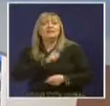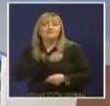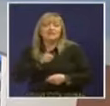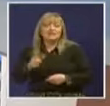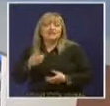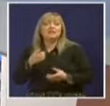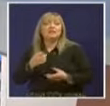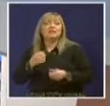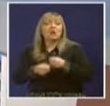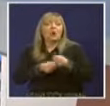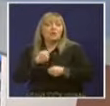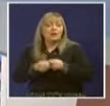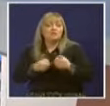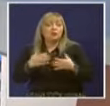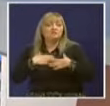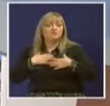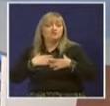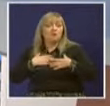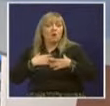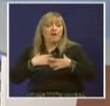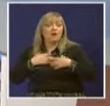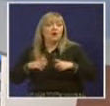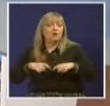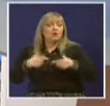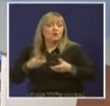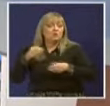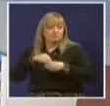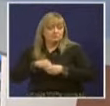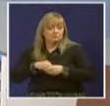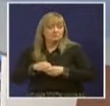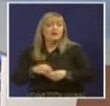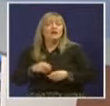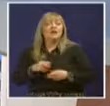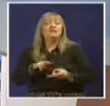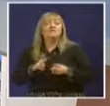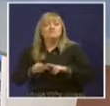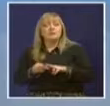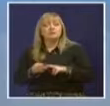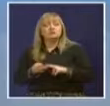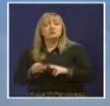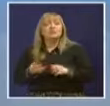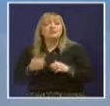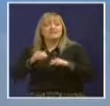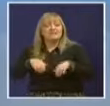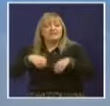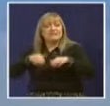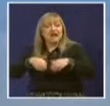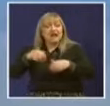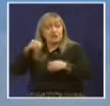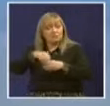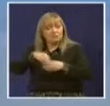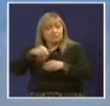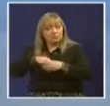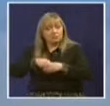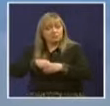всъщност вместо да се загробват от буклуците, да го кажем, битовите, не е ли по-добре в крайна сметка те да бъдат изгарени в